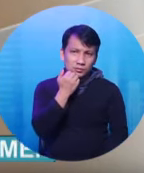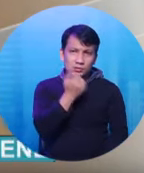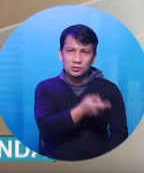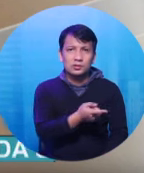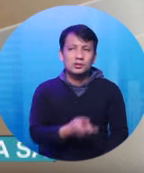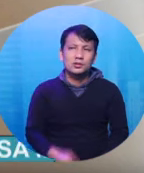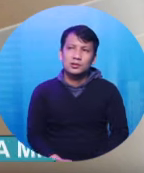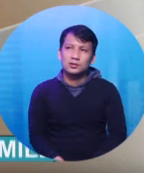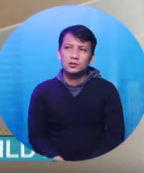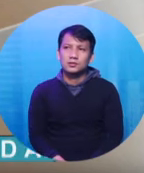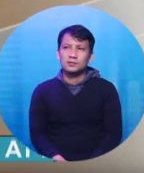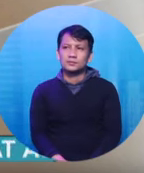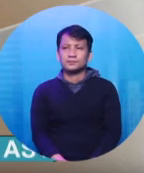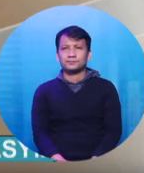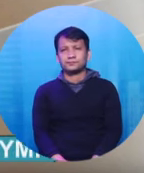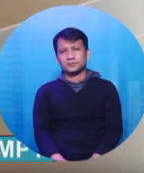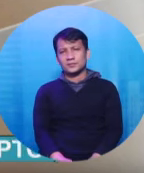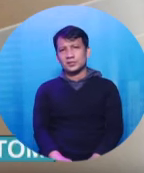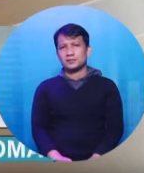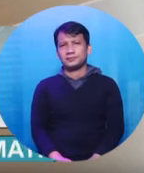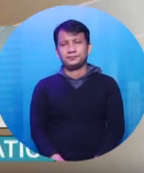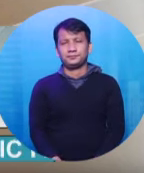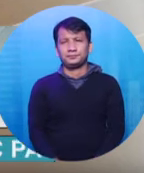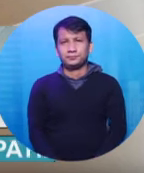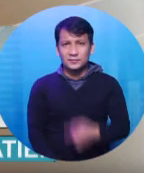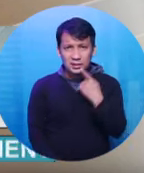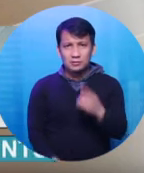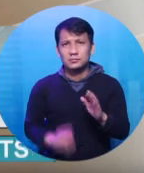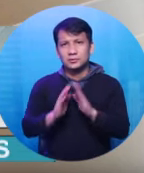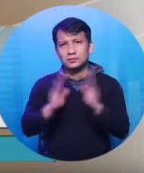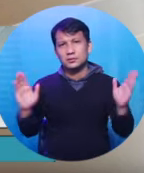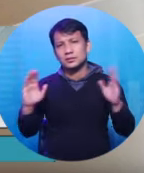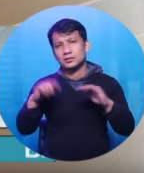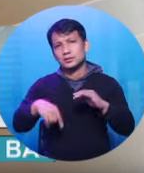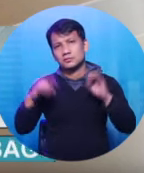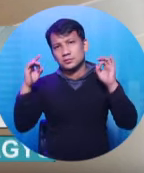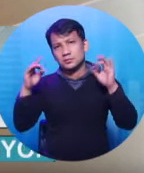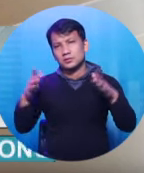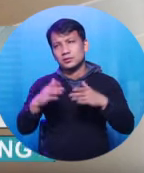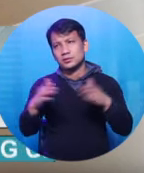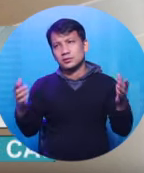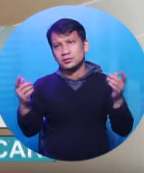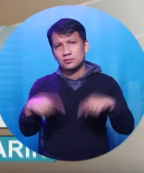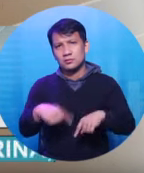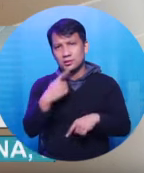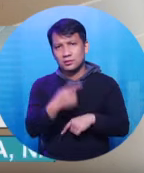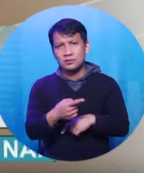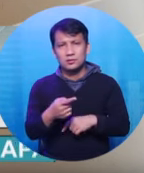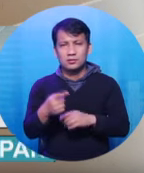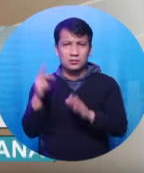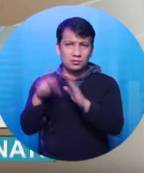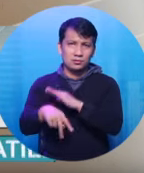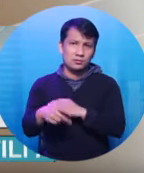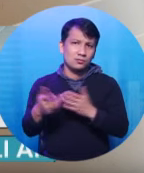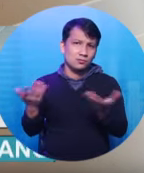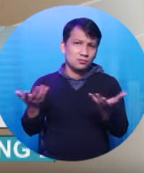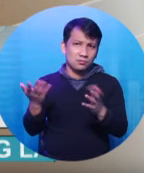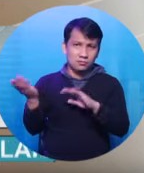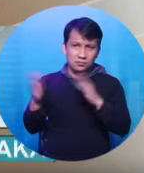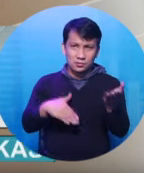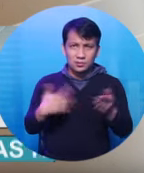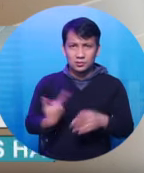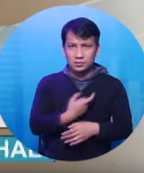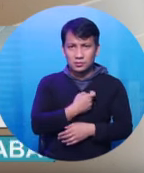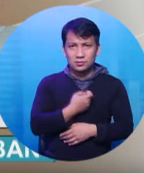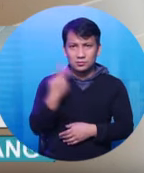iyo. Okay. Sabi ko, pinapalala mo lang ang sitwasyon mo, tapos sabi niya na, para mamatay siya sa sakit. So, bakit pa siya matatsaktan?